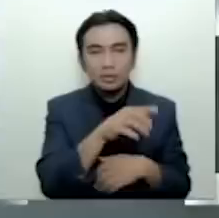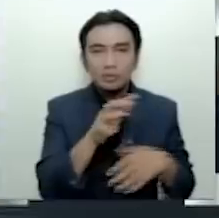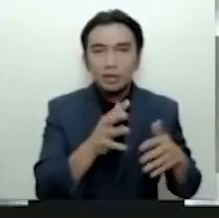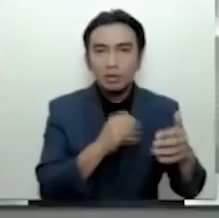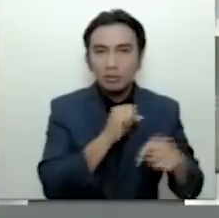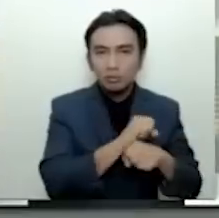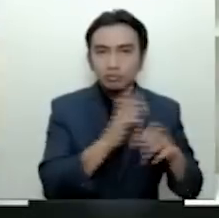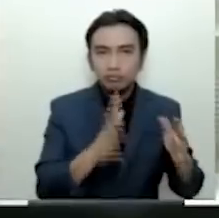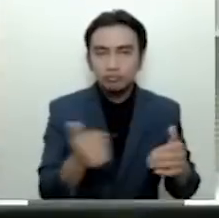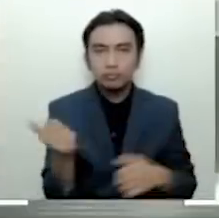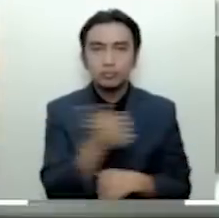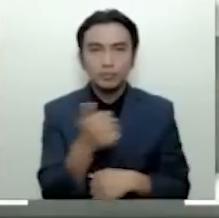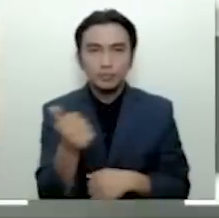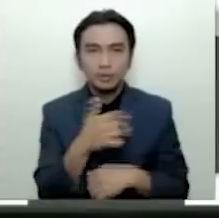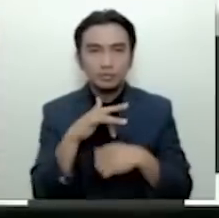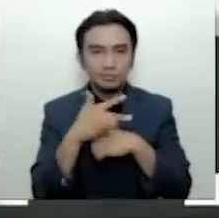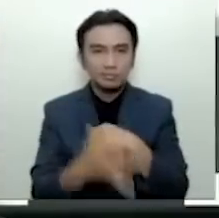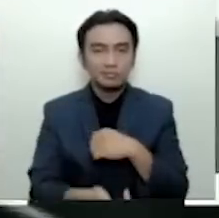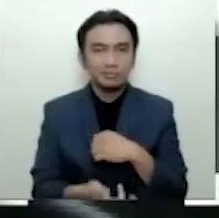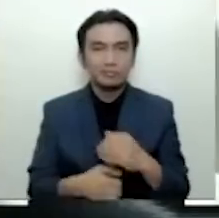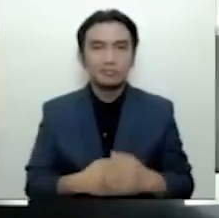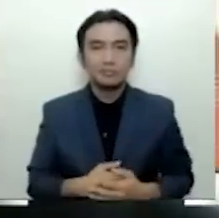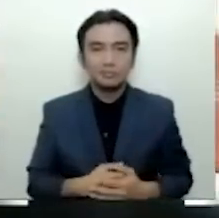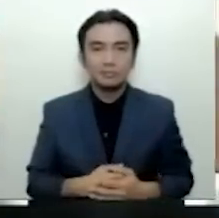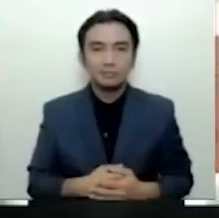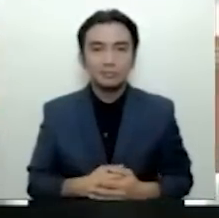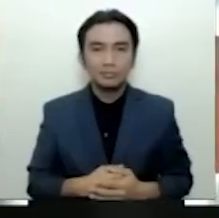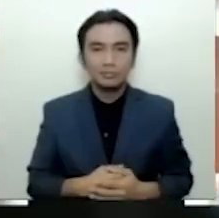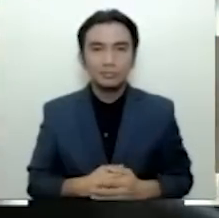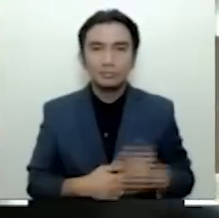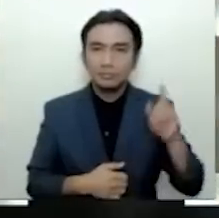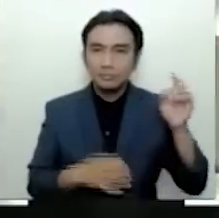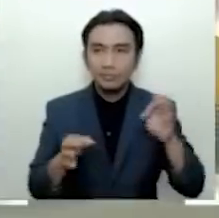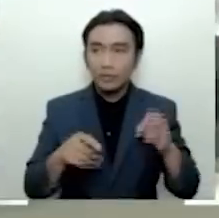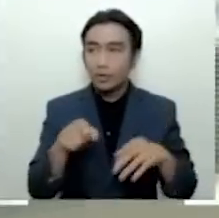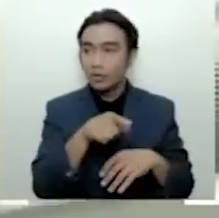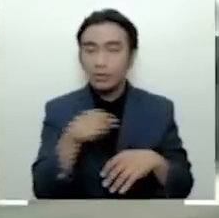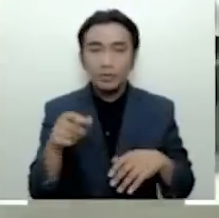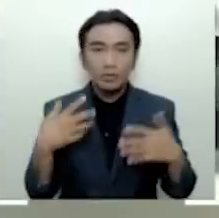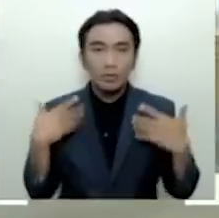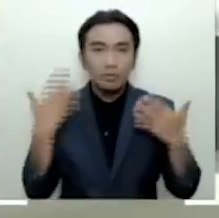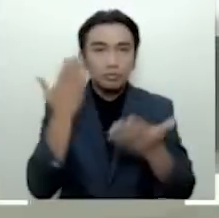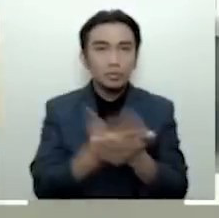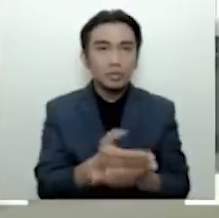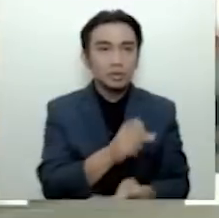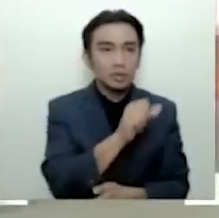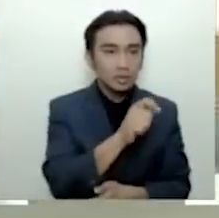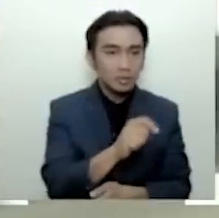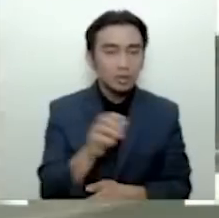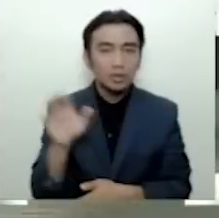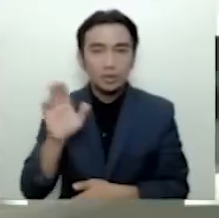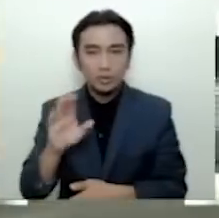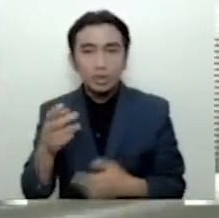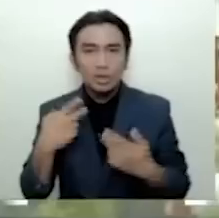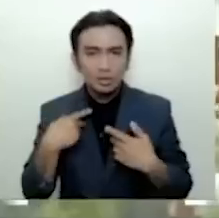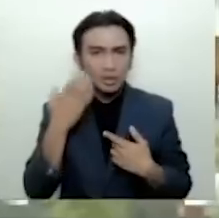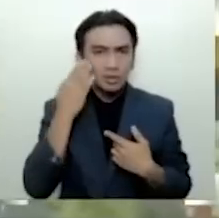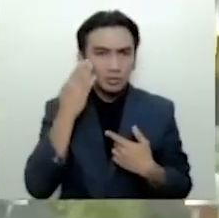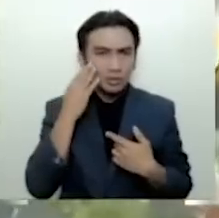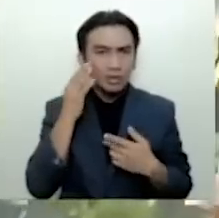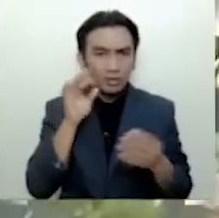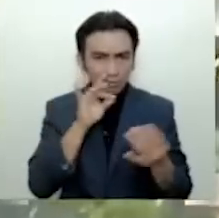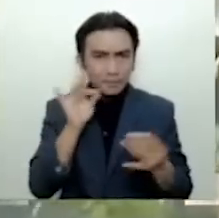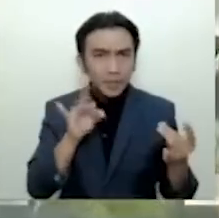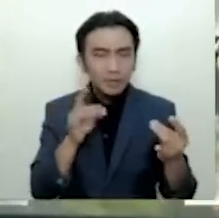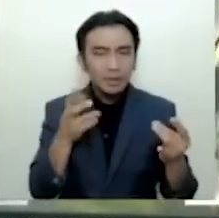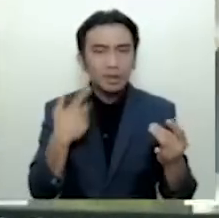Santa. Kung umuwi kayo pag weekend sa Cavite, Laguna, Batangas, pamilyar na kayo sa 3 kilometrong tukod